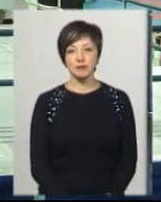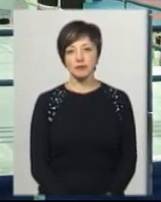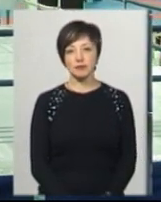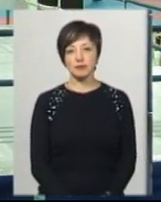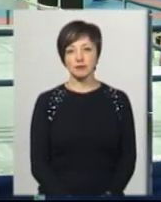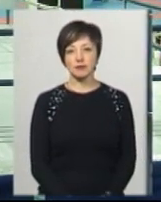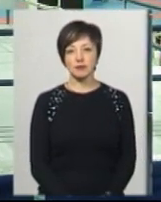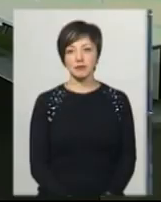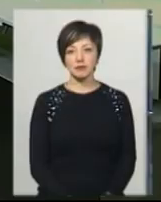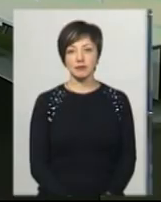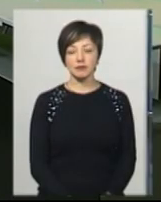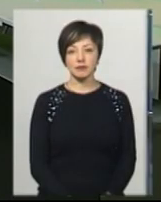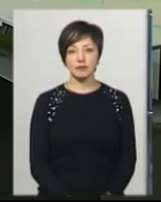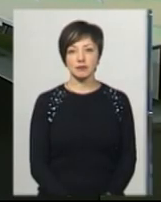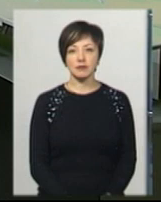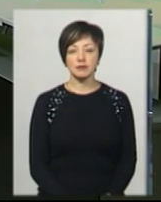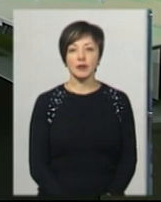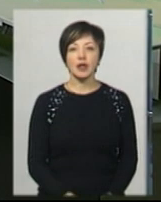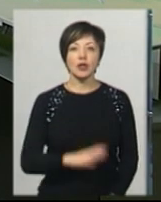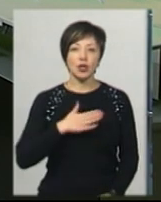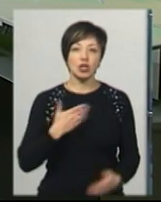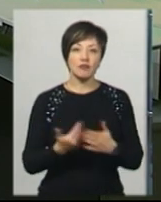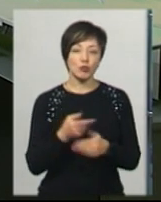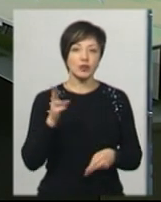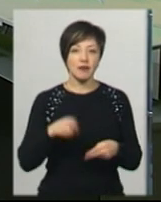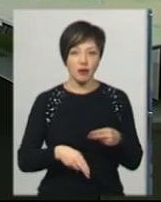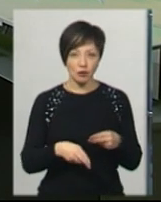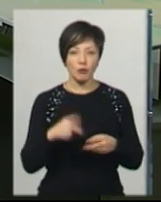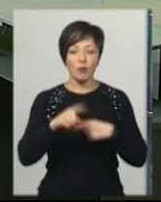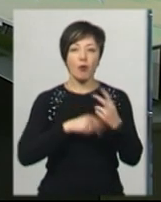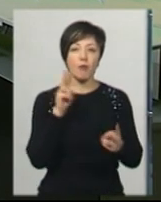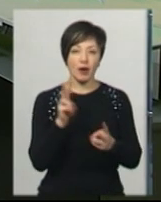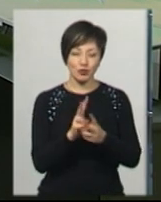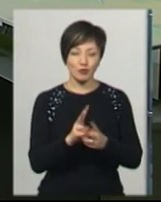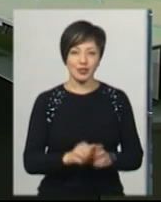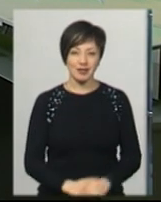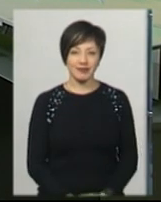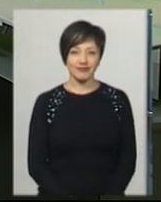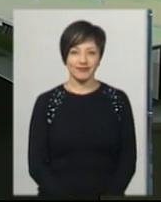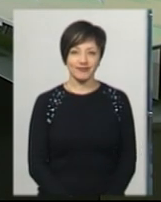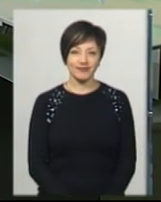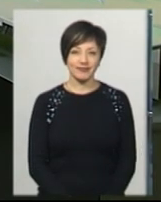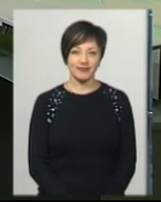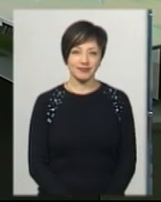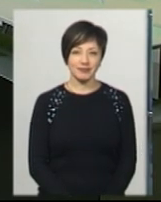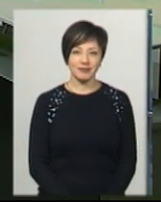Хмельницький. Наш випуск на цьому завершено. Побачимося о 20:30.